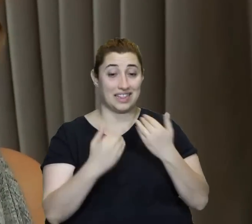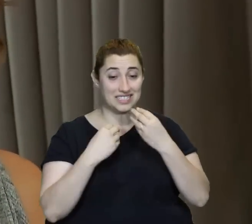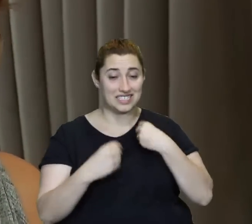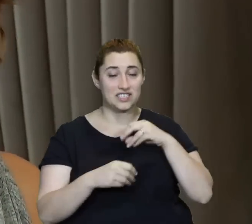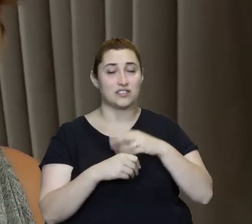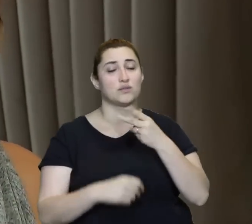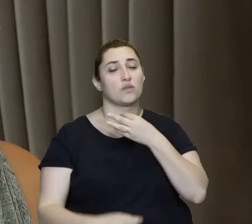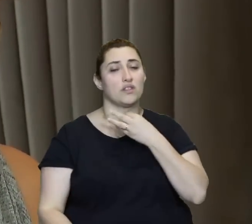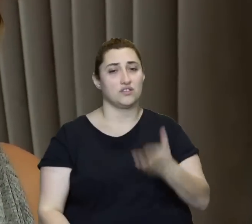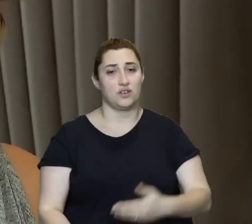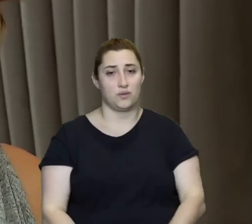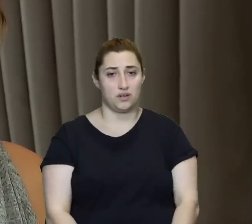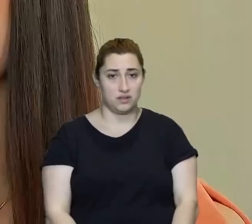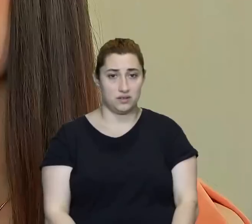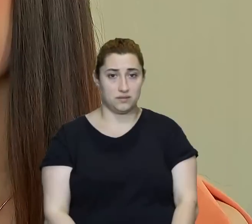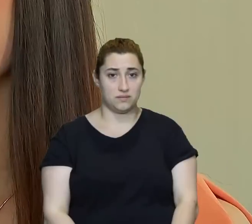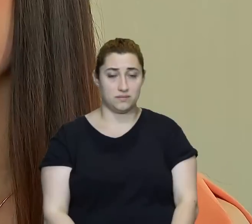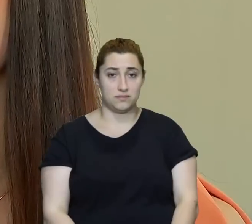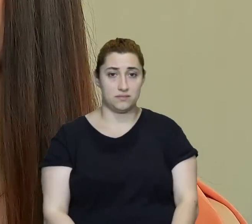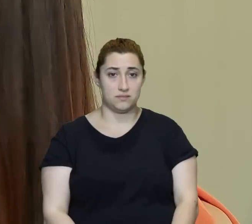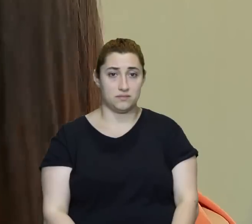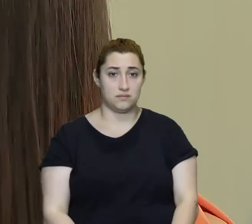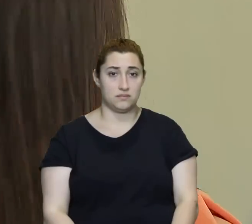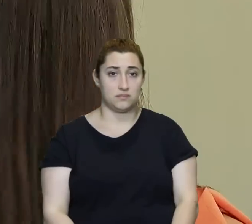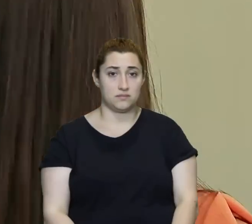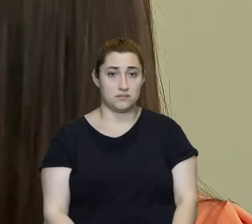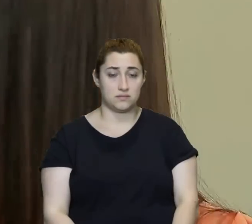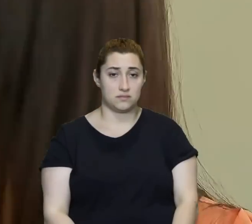Destek olduğun için çok teşekkür ederim sana.